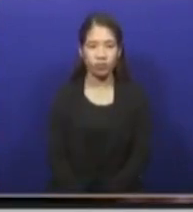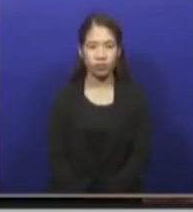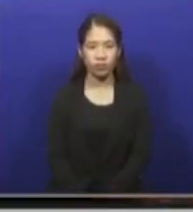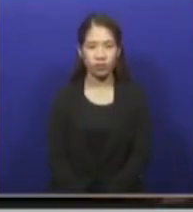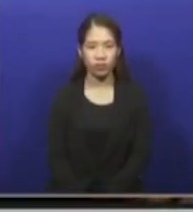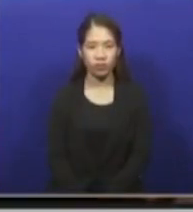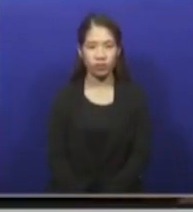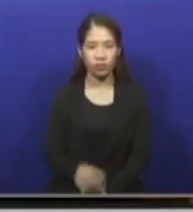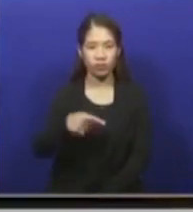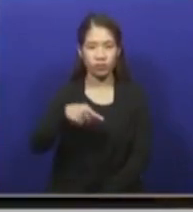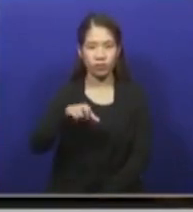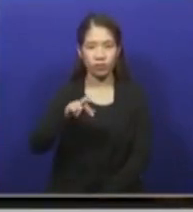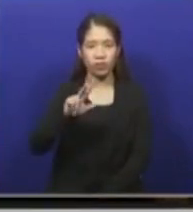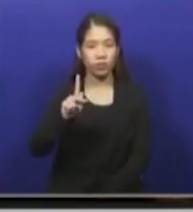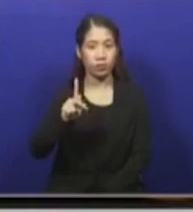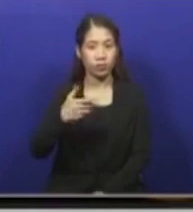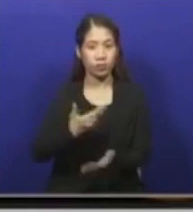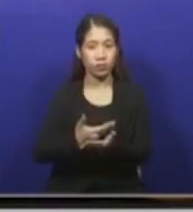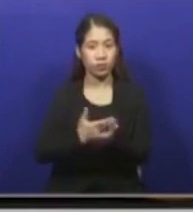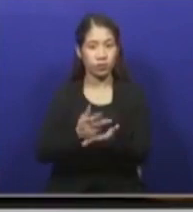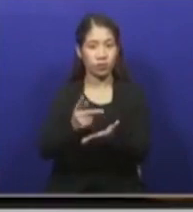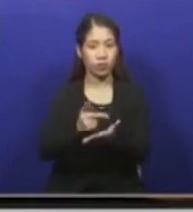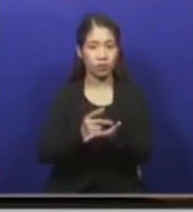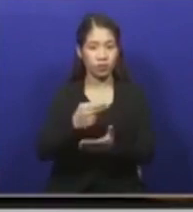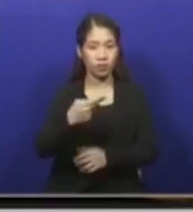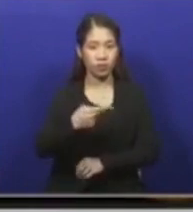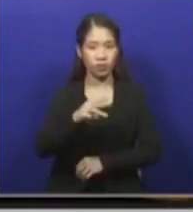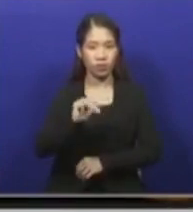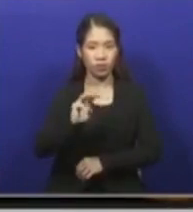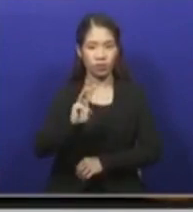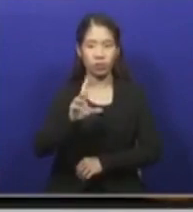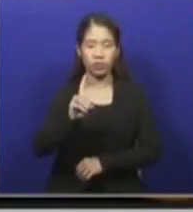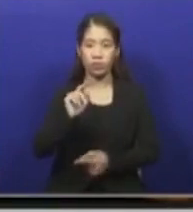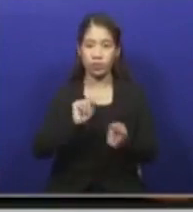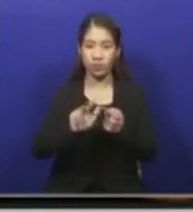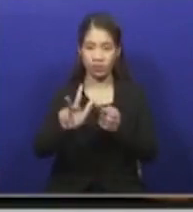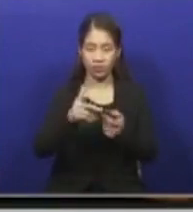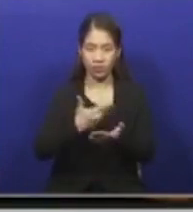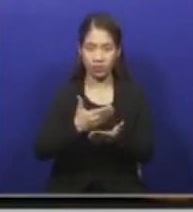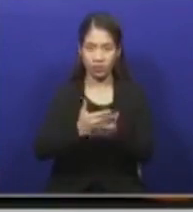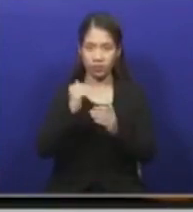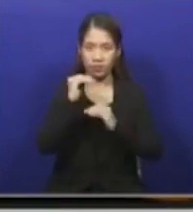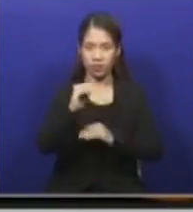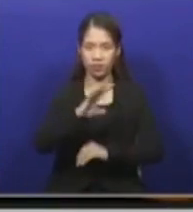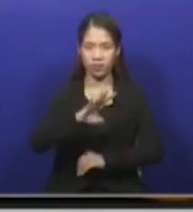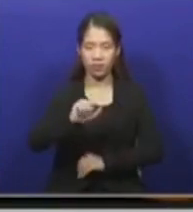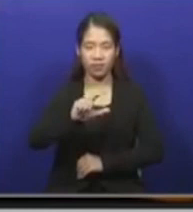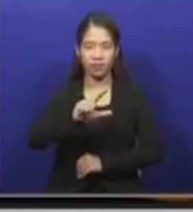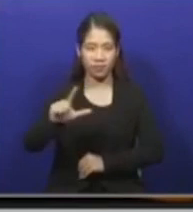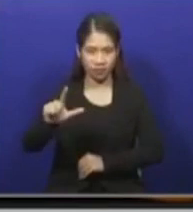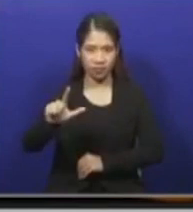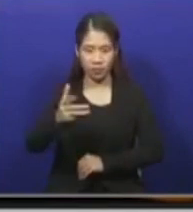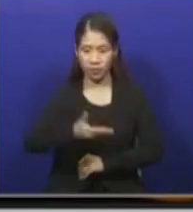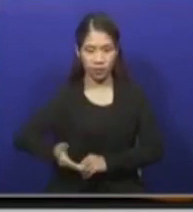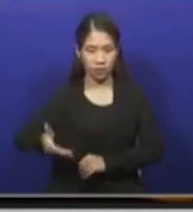ภายใต้พ.ร.ก.เงินกู้หมวดที่3วงเงินกู้ 400,000 ล้านบาทโดยที่ทุกคนกำลังจับ